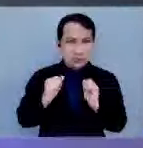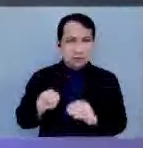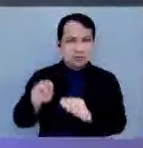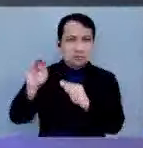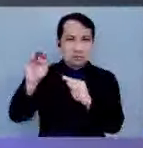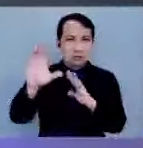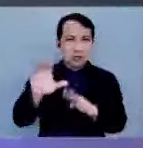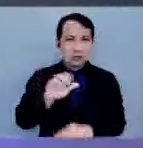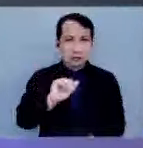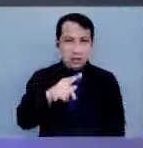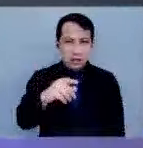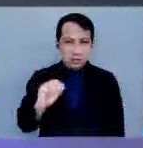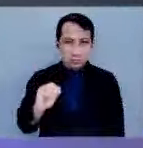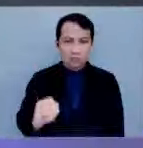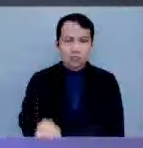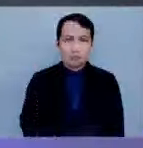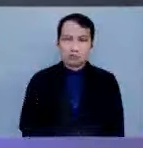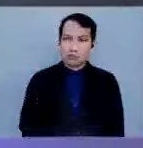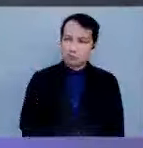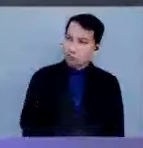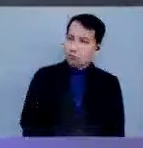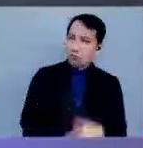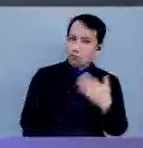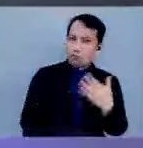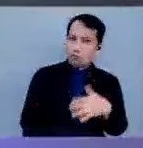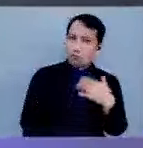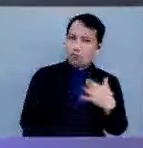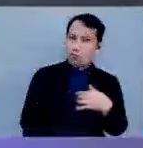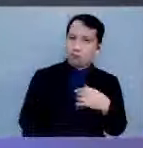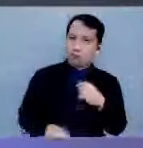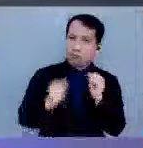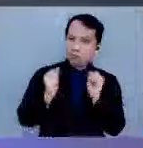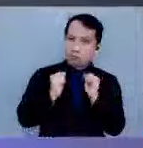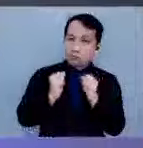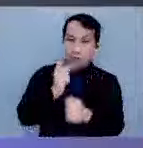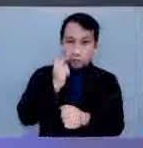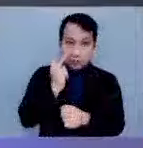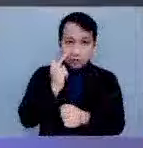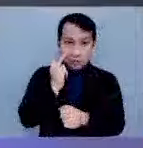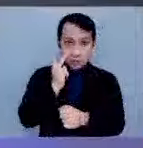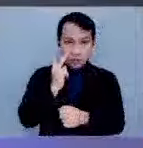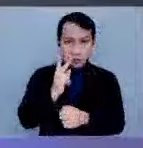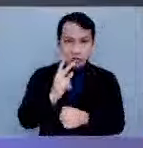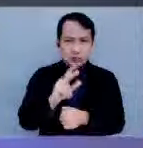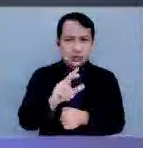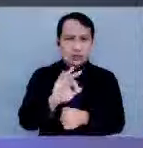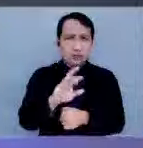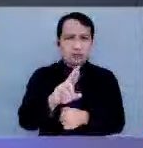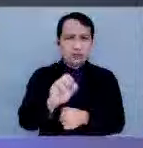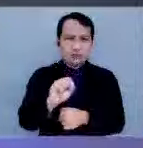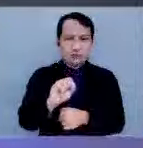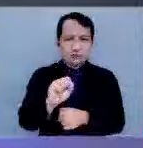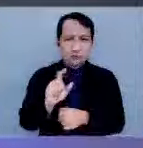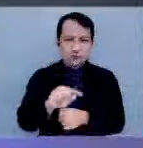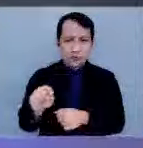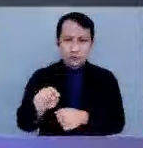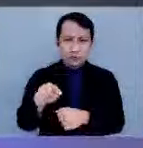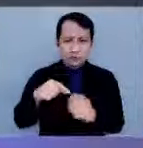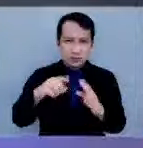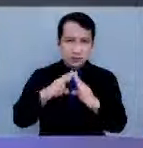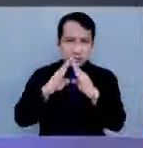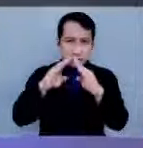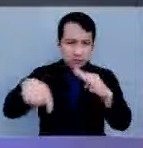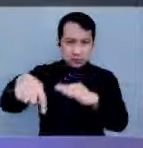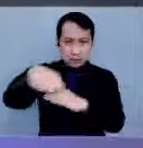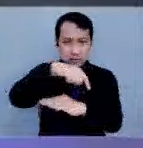Apo. Kaya sa tindi ng lamig, nakitaan na ng frost o andap ang paligid ng Apo. Kaya naman